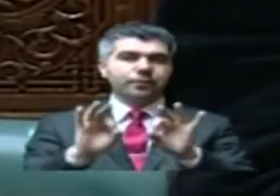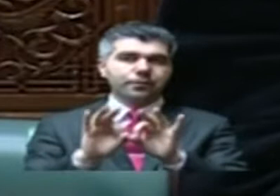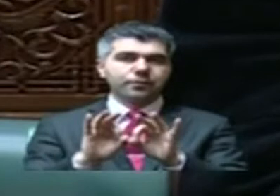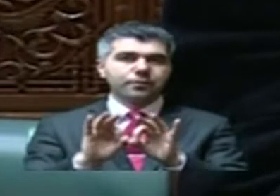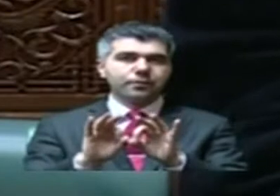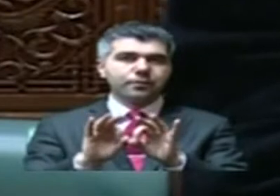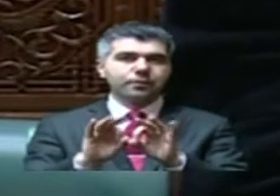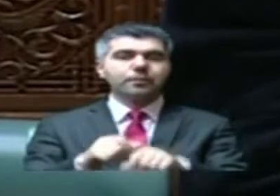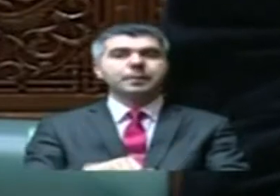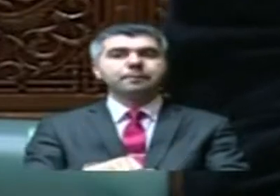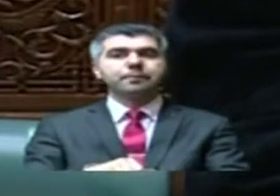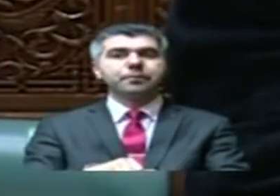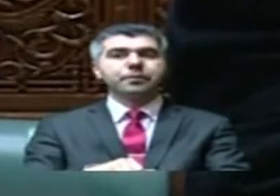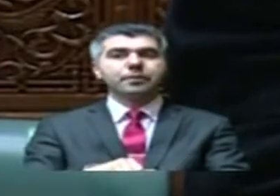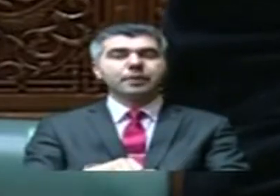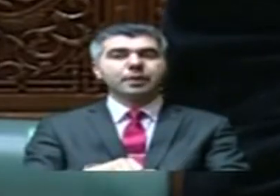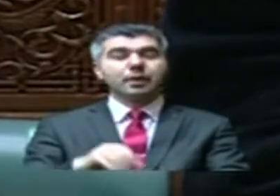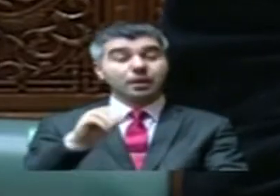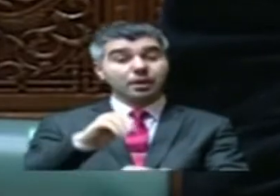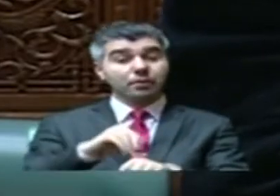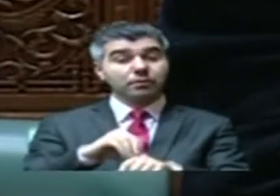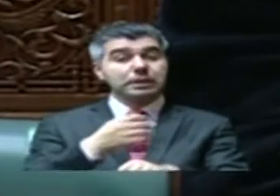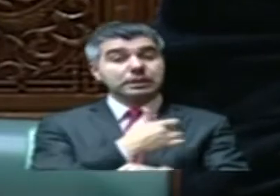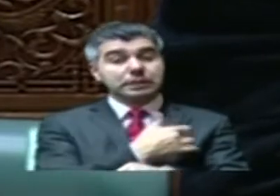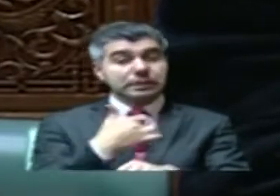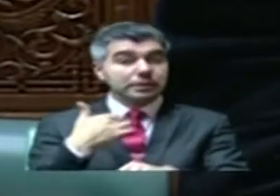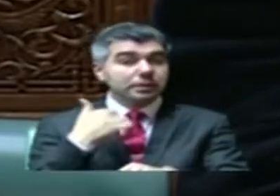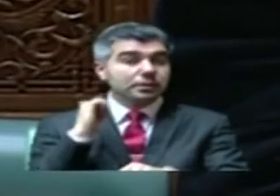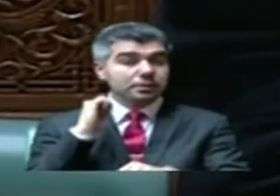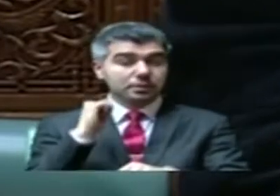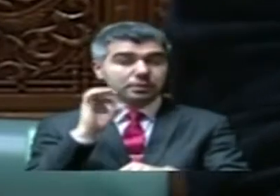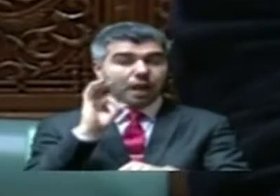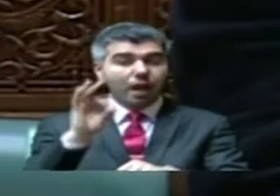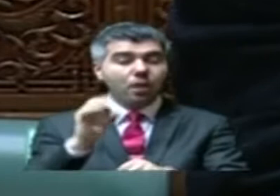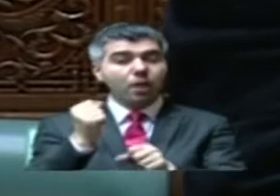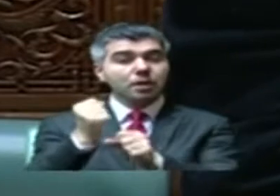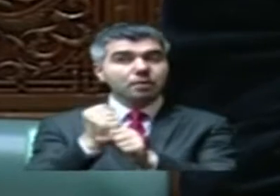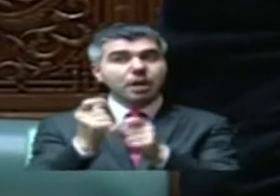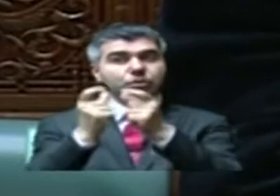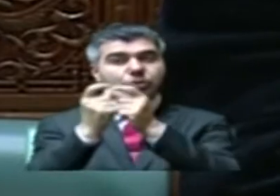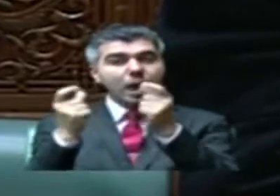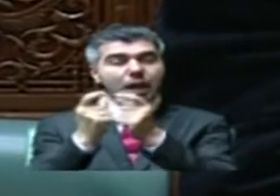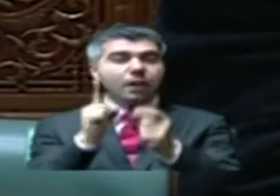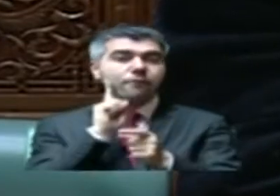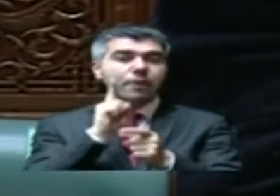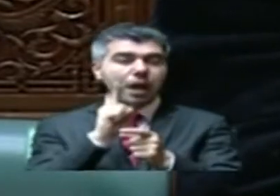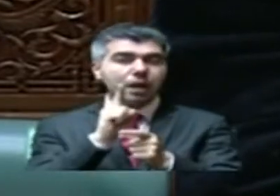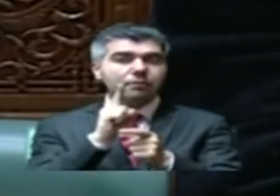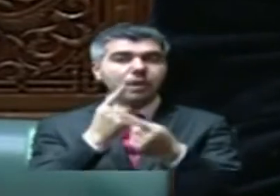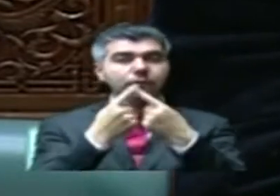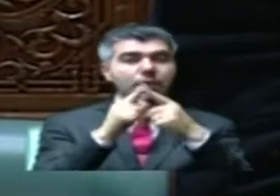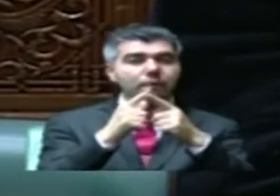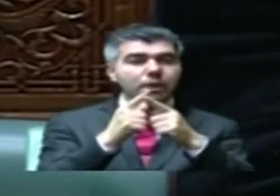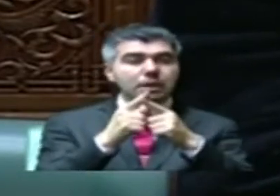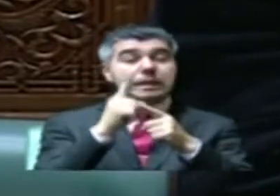على ظروف العمل. بالنسبة للصحة والسلامة المهنية، العاملات في هذا القطاع يتعرضن أثناء أداء عملهن إلى